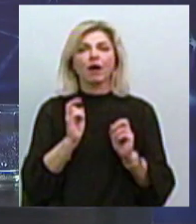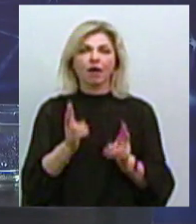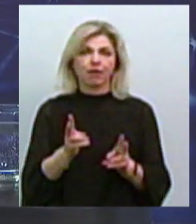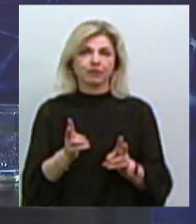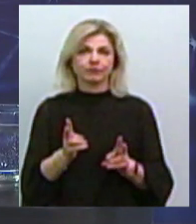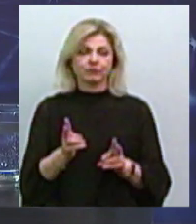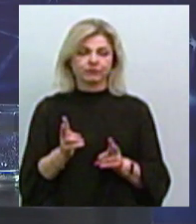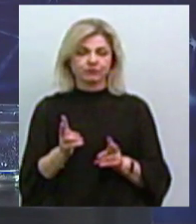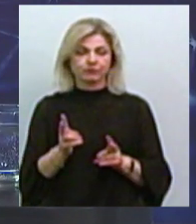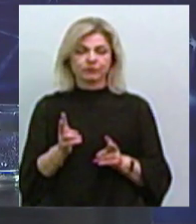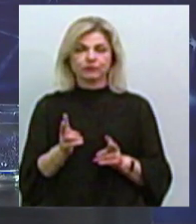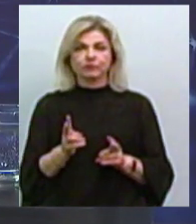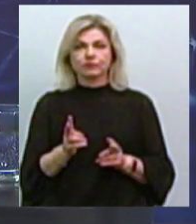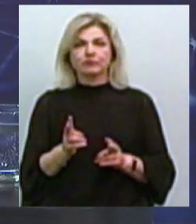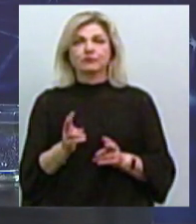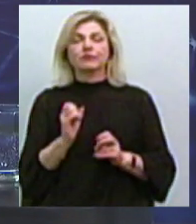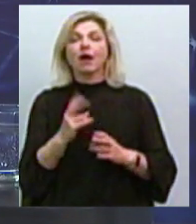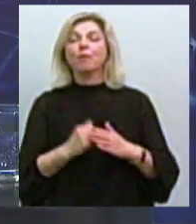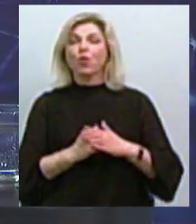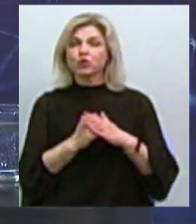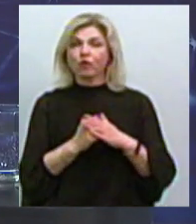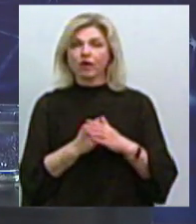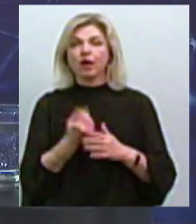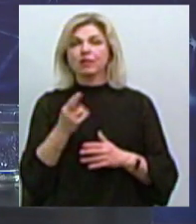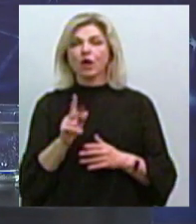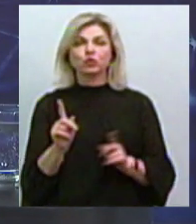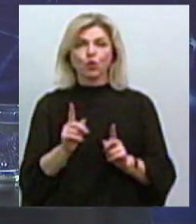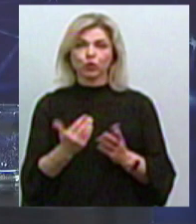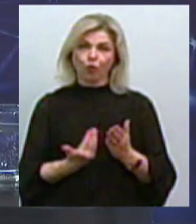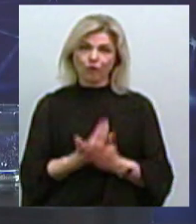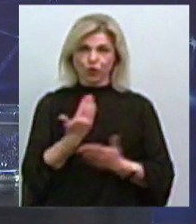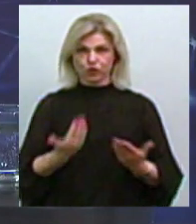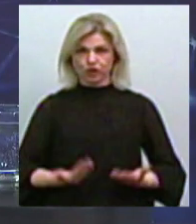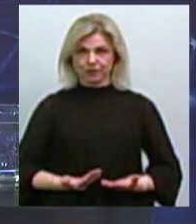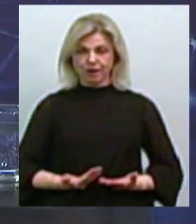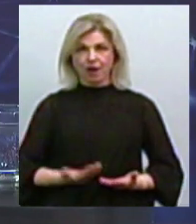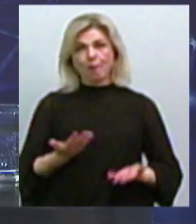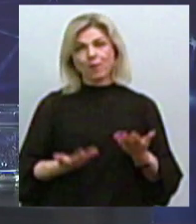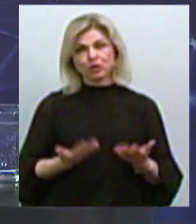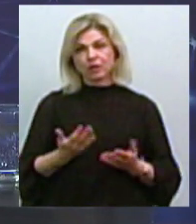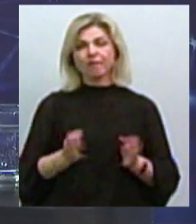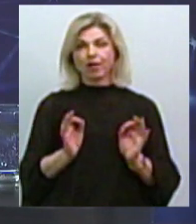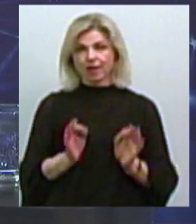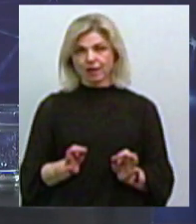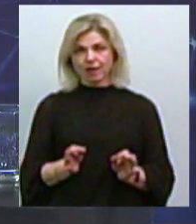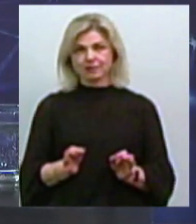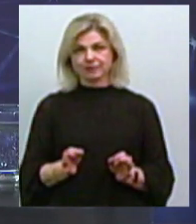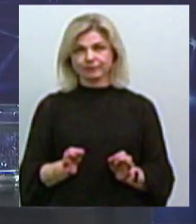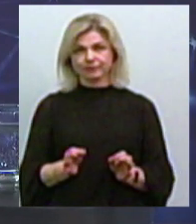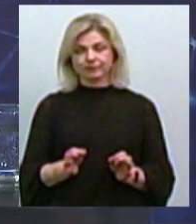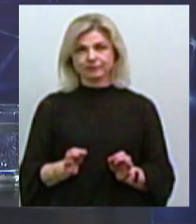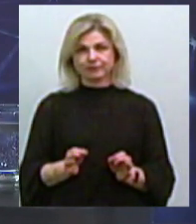як поштовху, можливо, для нового життя. Можливо, це якраз буде